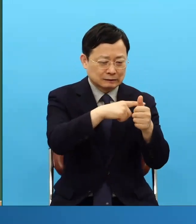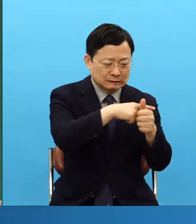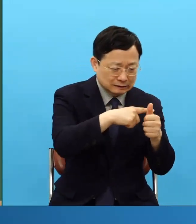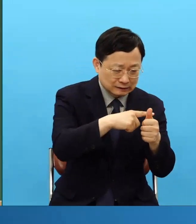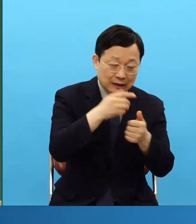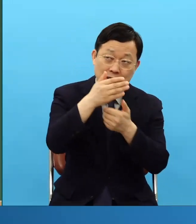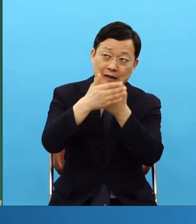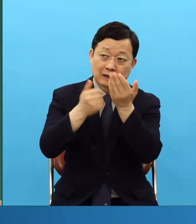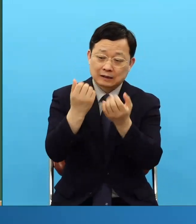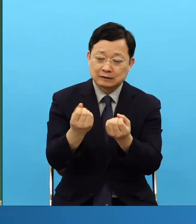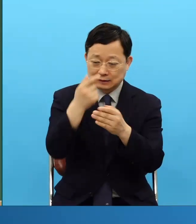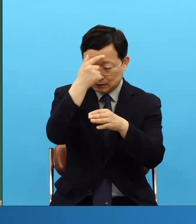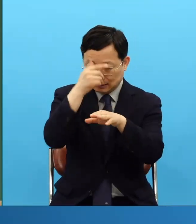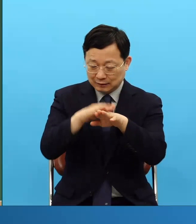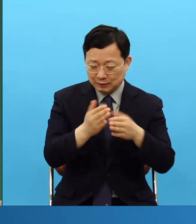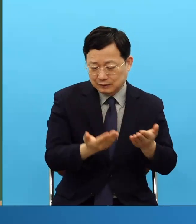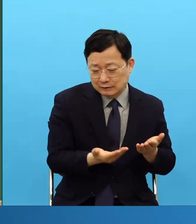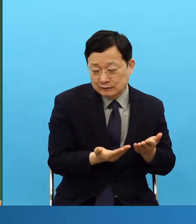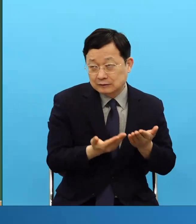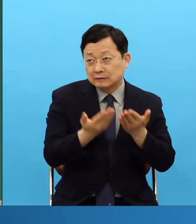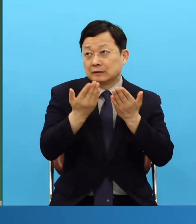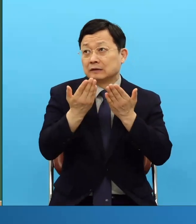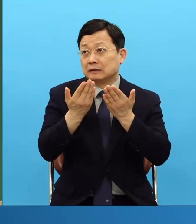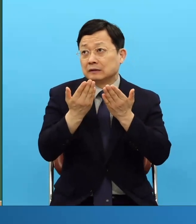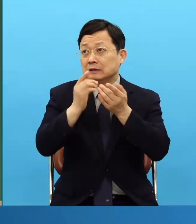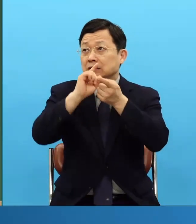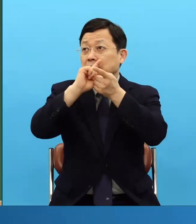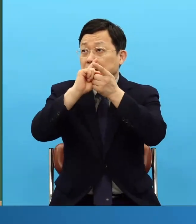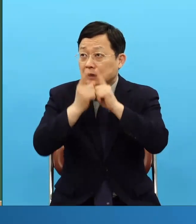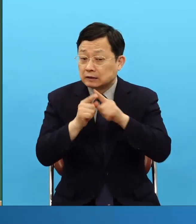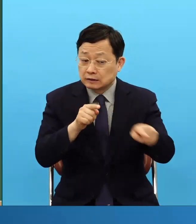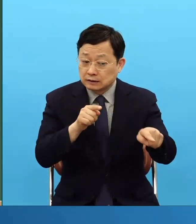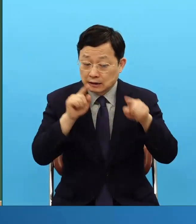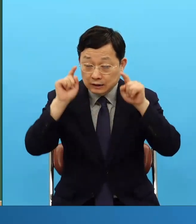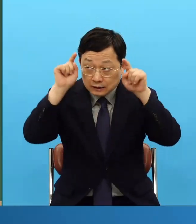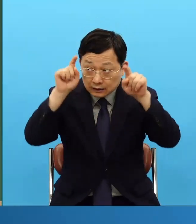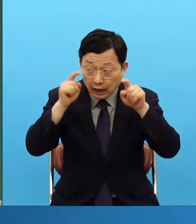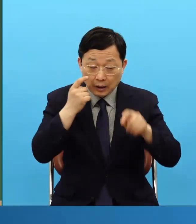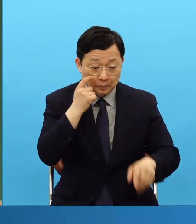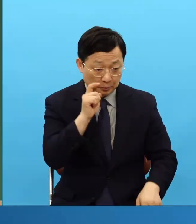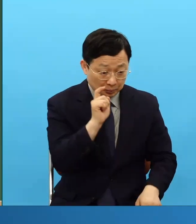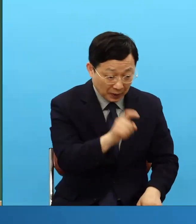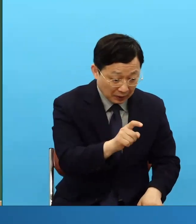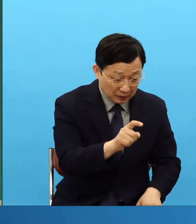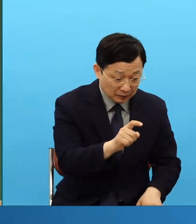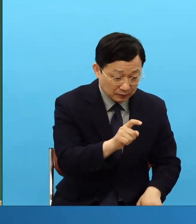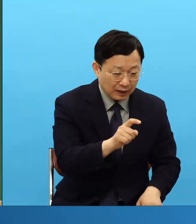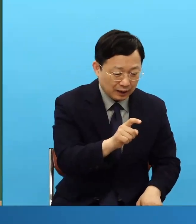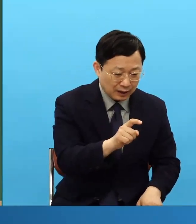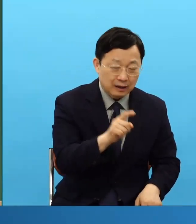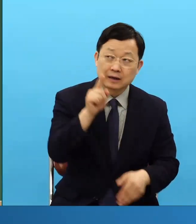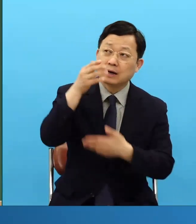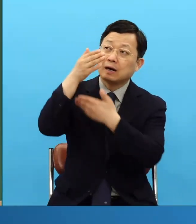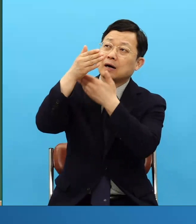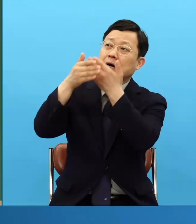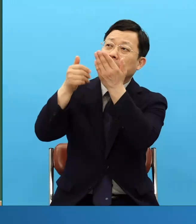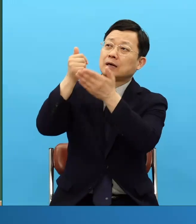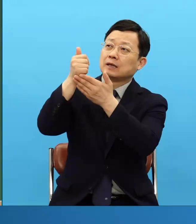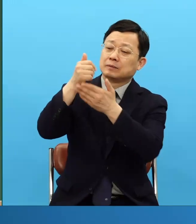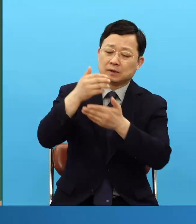sacrifice. 이삭 대신에 수양을. But God provided the lamb instead of the 그러고 ram 난 instead of 뒤에 Isaac. 여호와 이레와